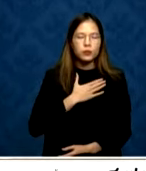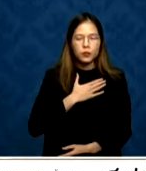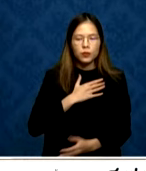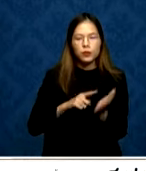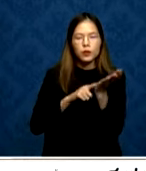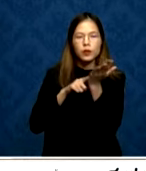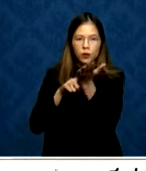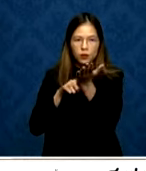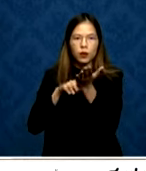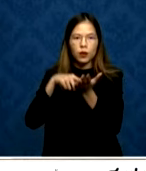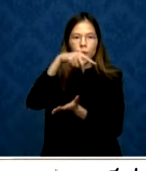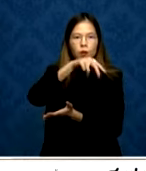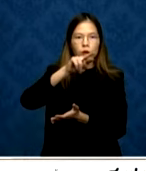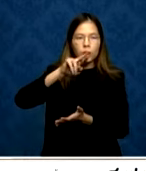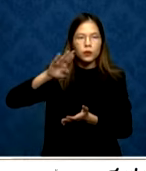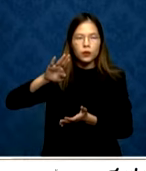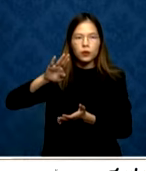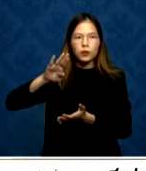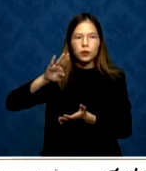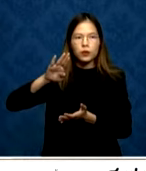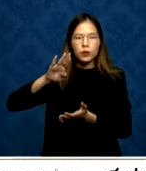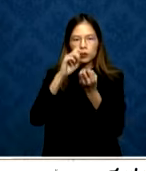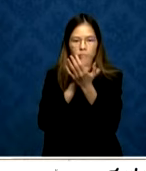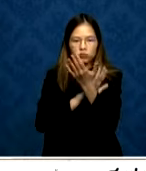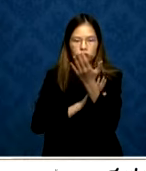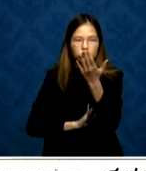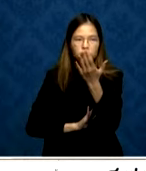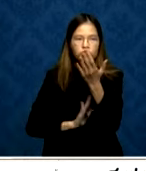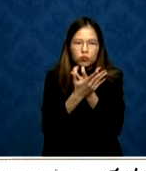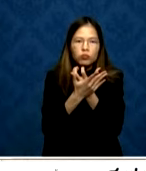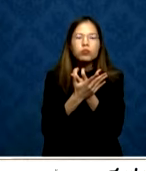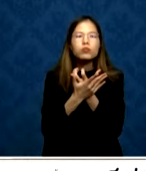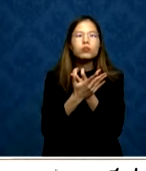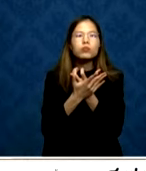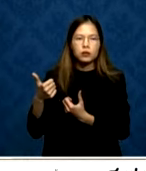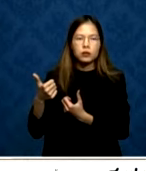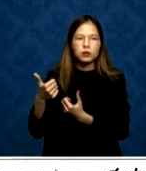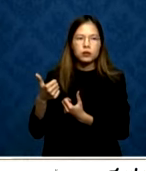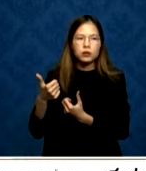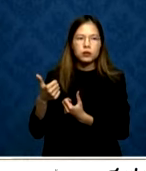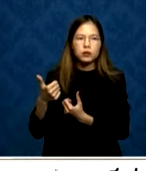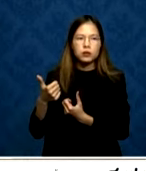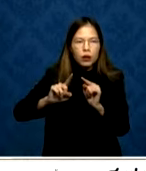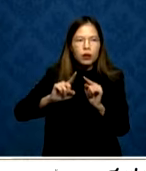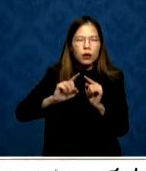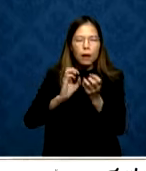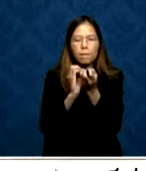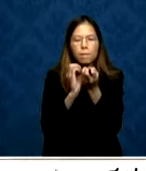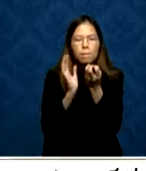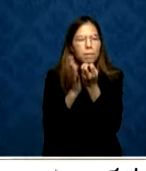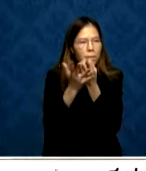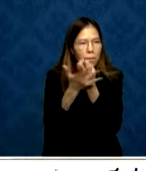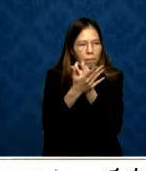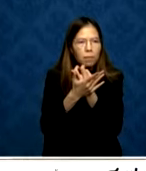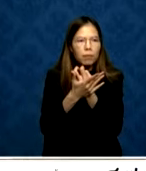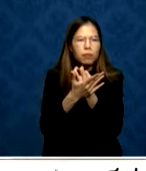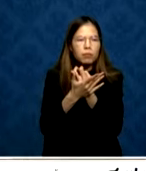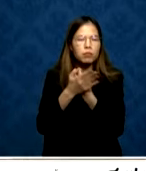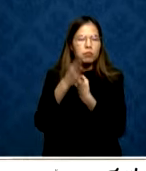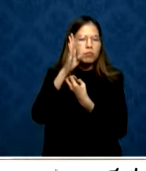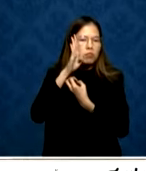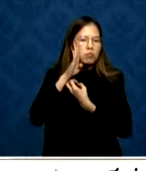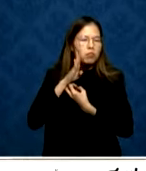อร่างพระบัญญัติผลไม้ไทยรวมถึงผักด้านอื่นด้วยในความเป็นจริงแล้วนะครับถ้าเราออกกฎหมาย